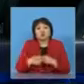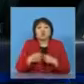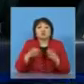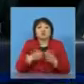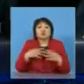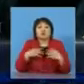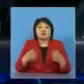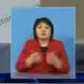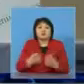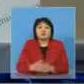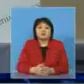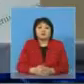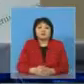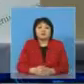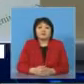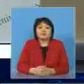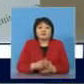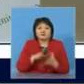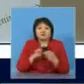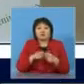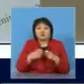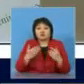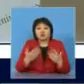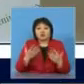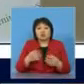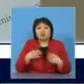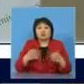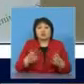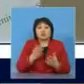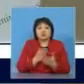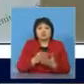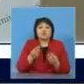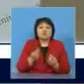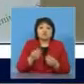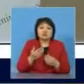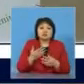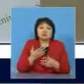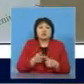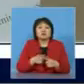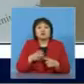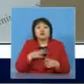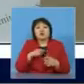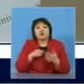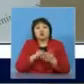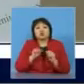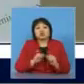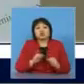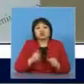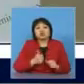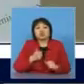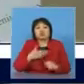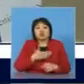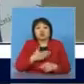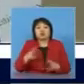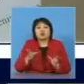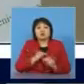сфере здравоохранения. Значит, все проблемы, которые на сегодняшний день есть в здравоохранении, это финансирование, это вопросы защиты чести и достоинства